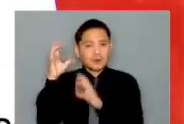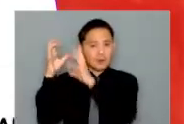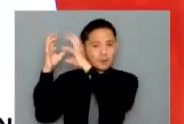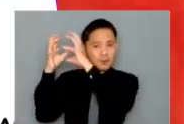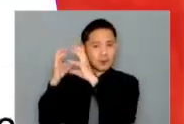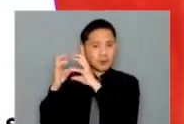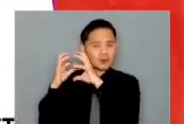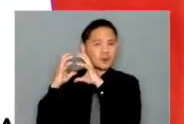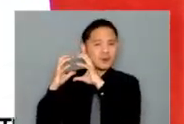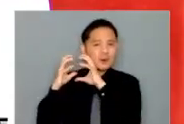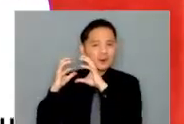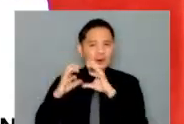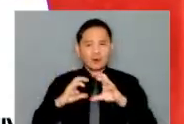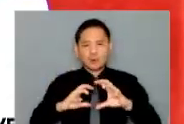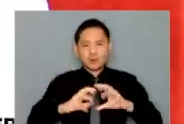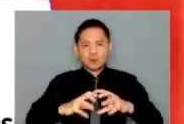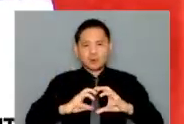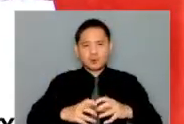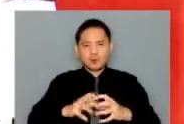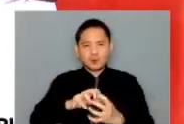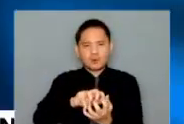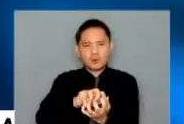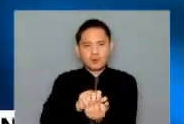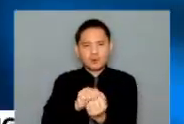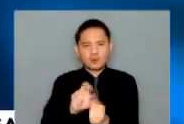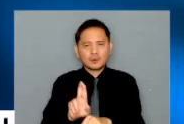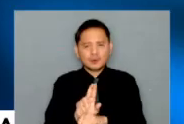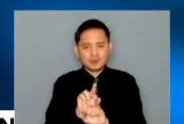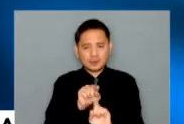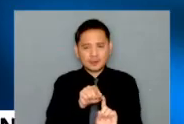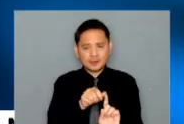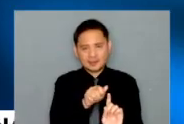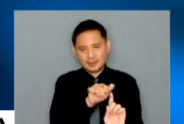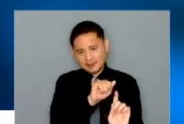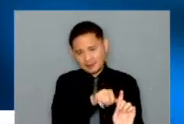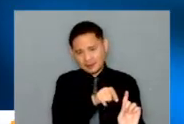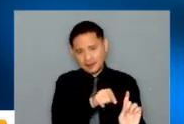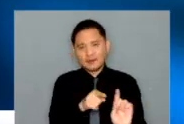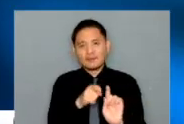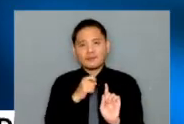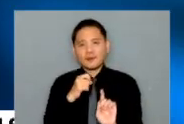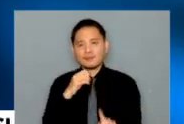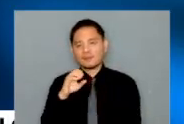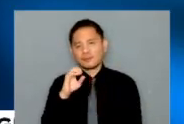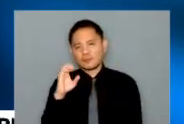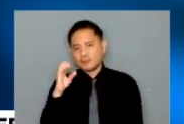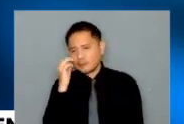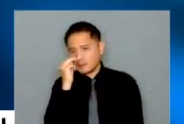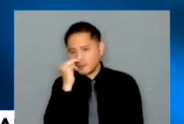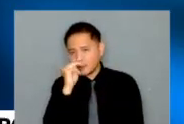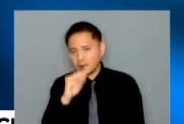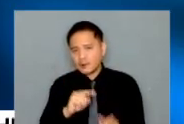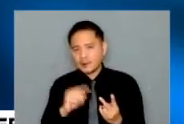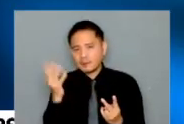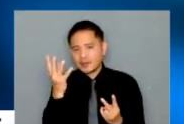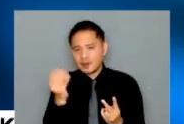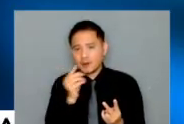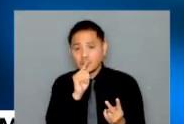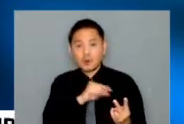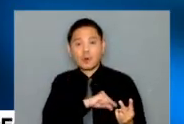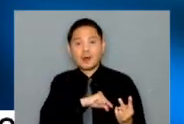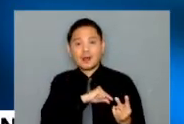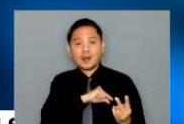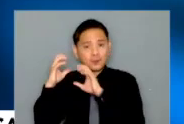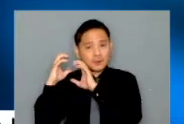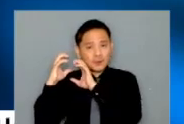sa amin no, Pasig, Cainta, Marikina. Mm-hmm. Yung pinagkukuha po from Mindoro, from Batangas, medyo quality na ho. So pagka yung raw materials ay quality,